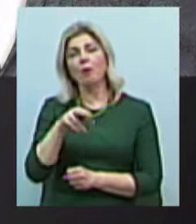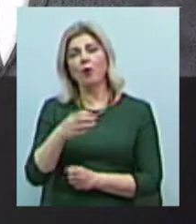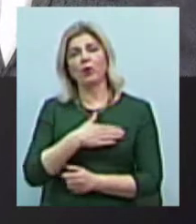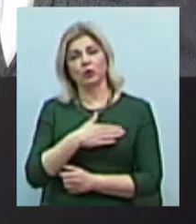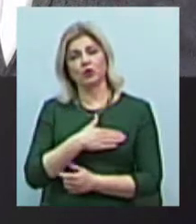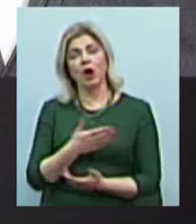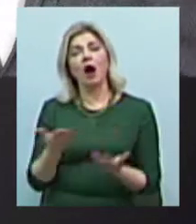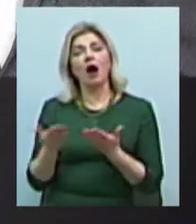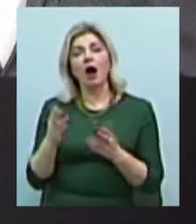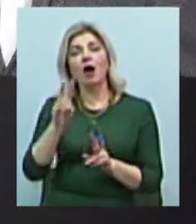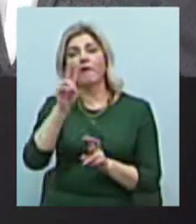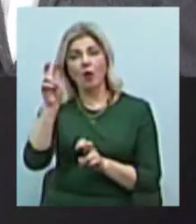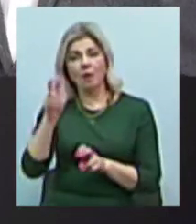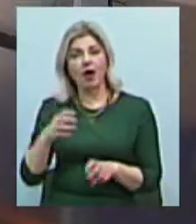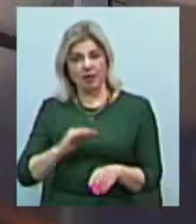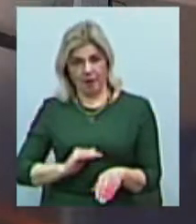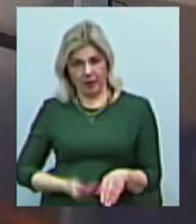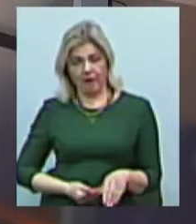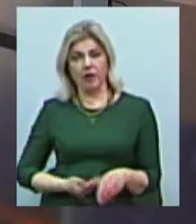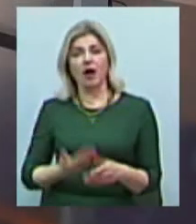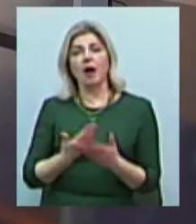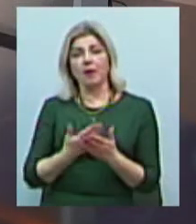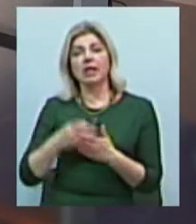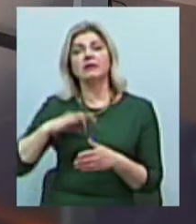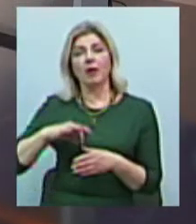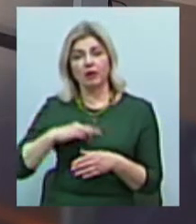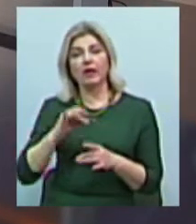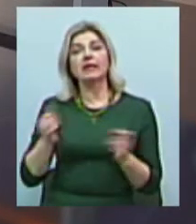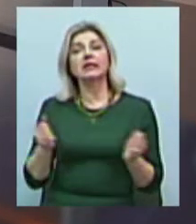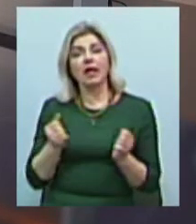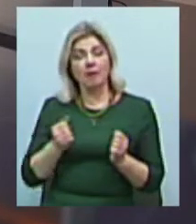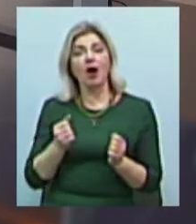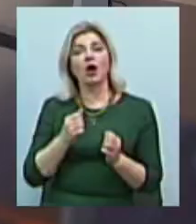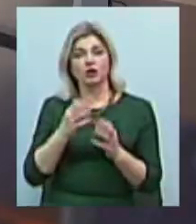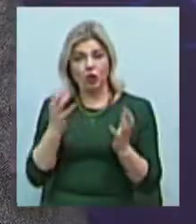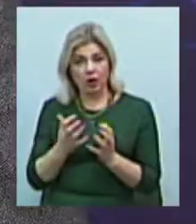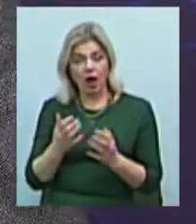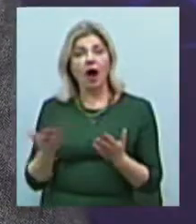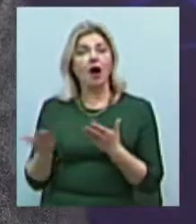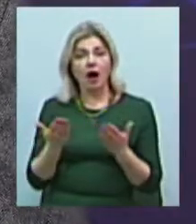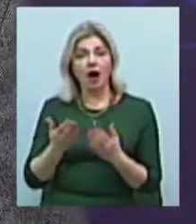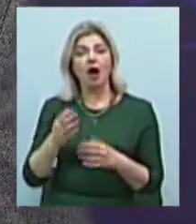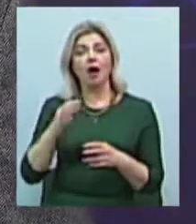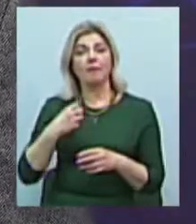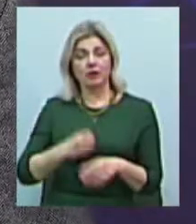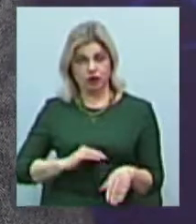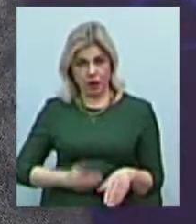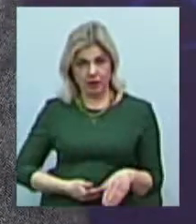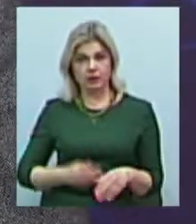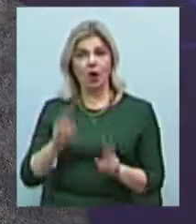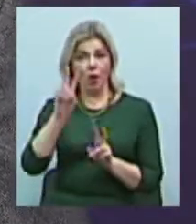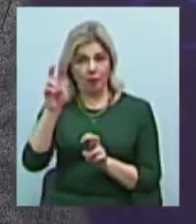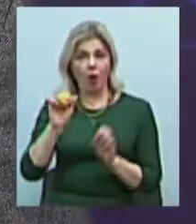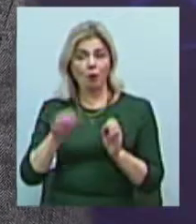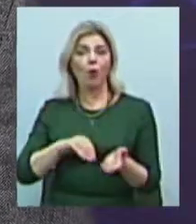Яка компанія приватна, а експлуатація – це в тому числі зимове утримання, яка приватна компанія на сьогоднішній день може закупити